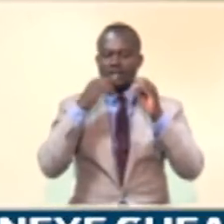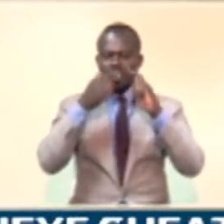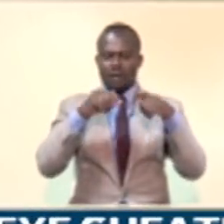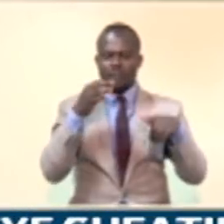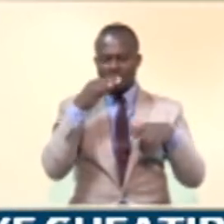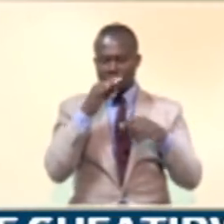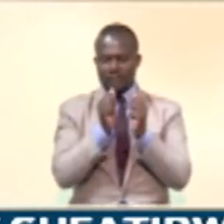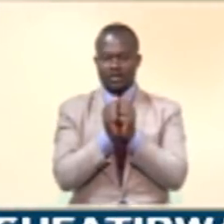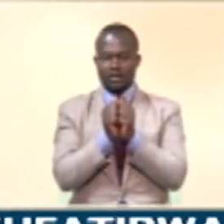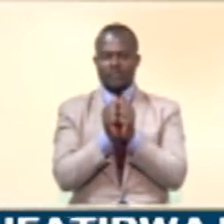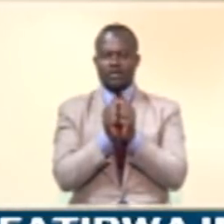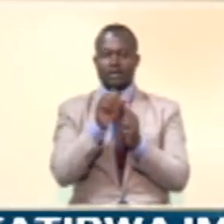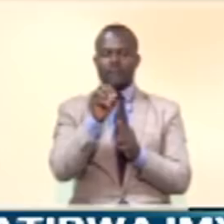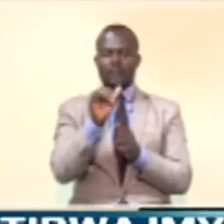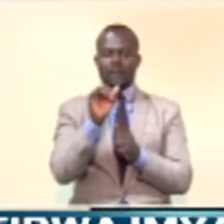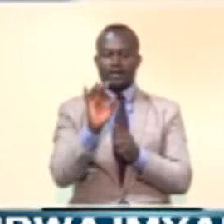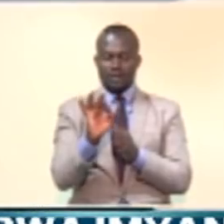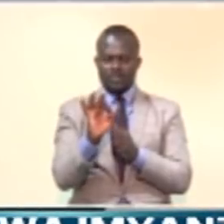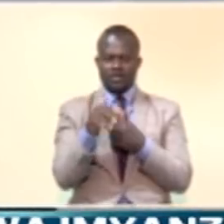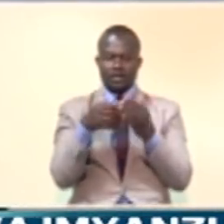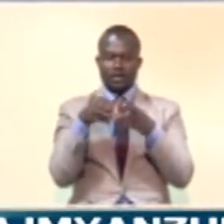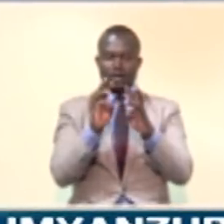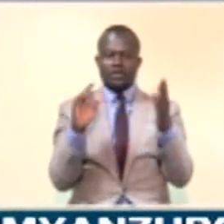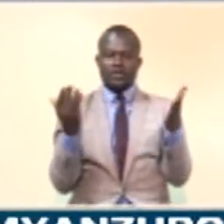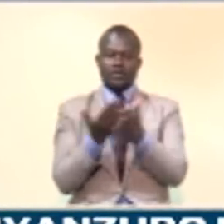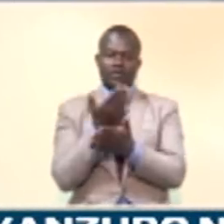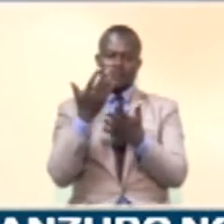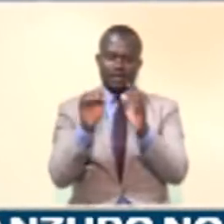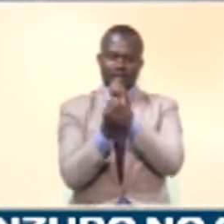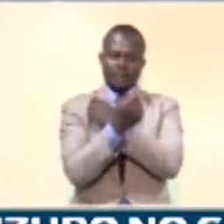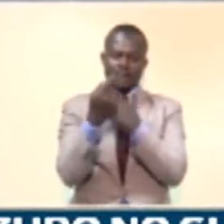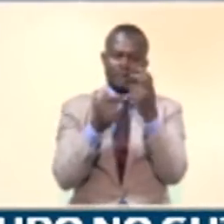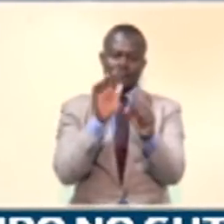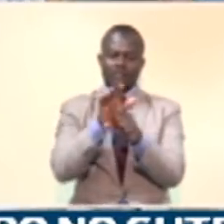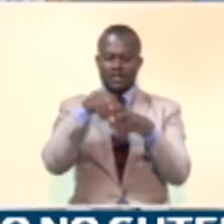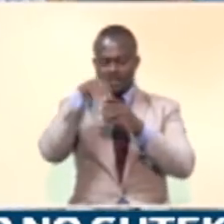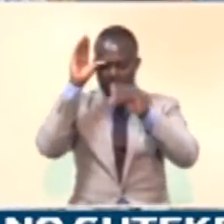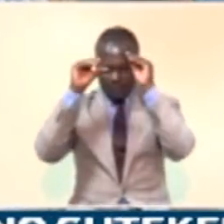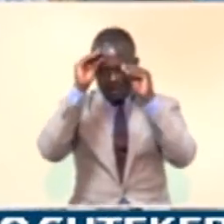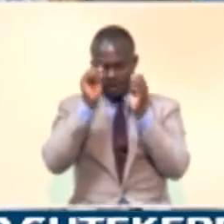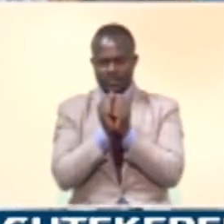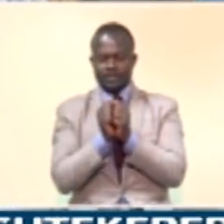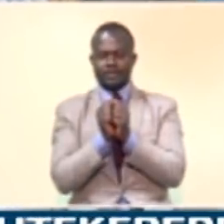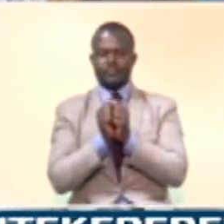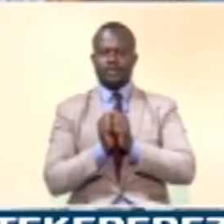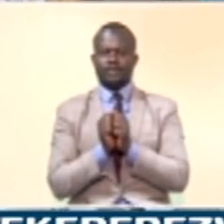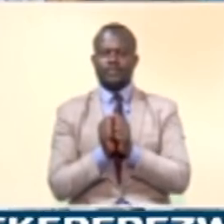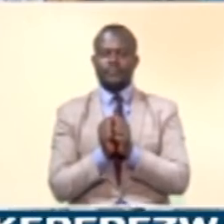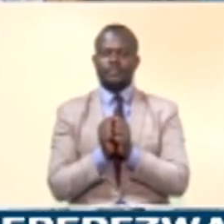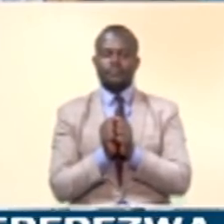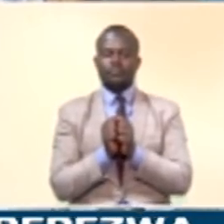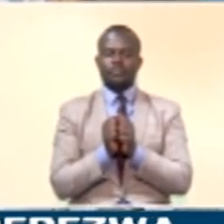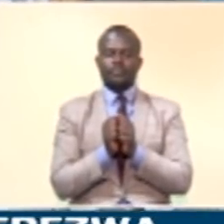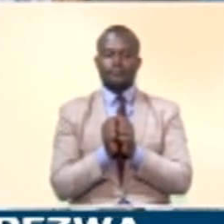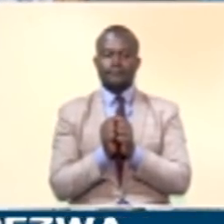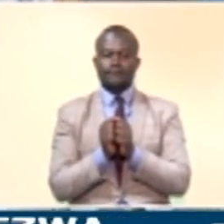Igifaransa, OIF Magambo Ahinnye. Ubu buryo bushya ngo bumaze guhindura byinshi mu myigire. Personnellement, je trouve que ce qui a